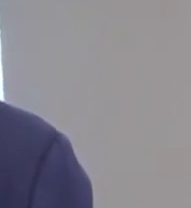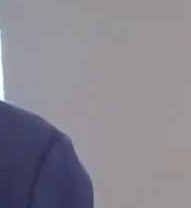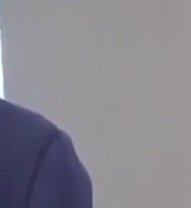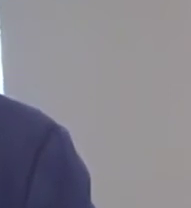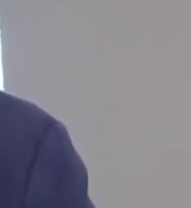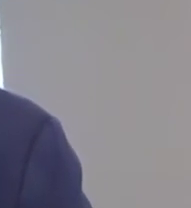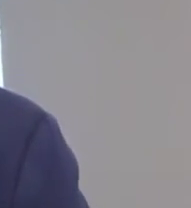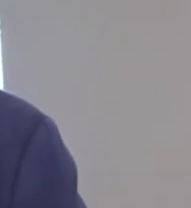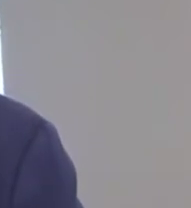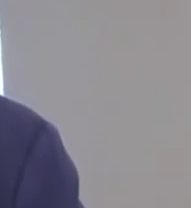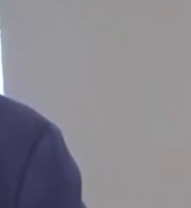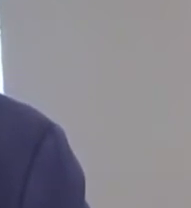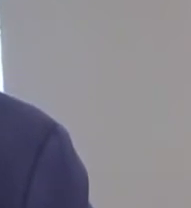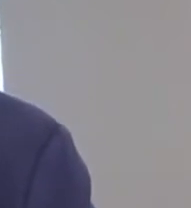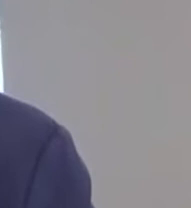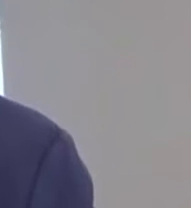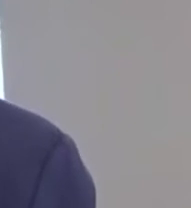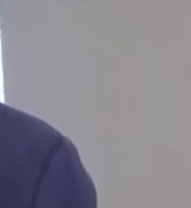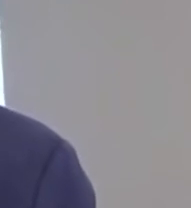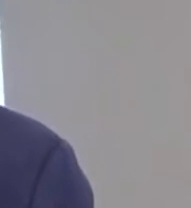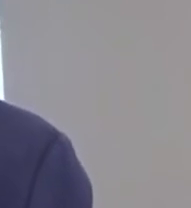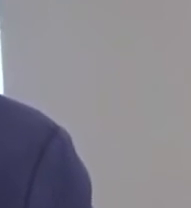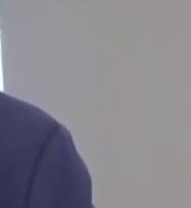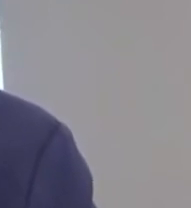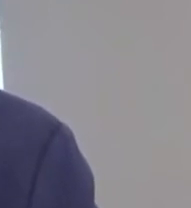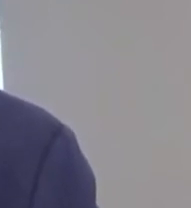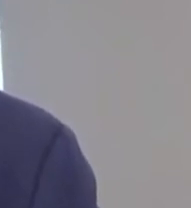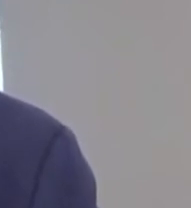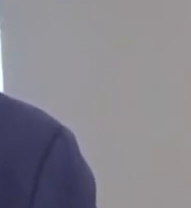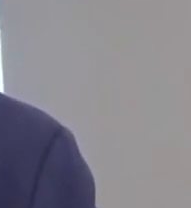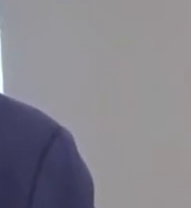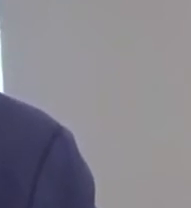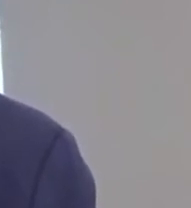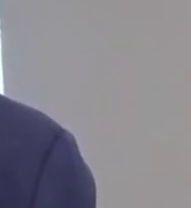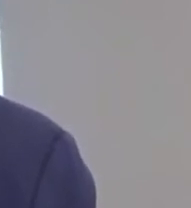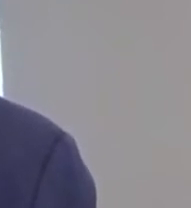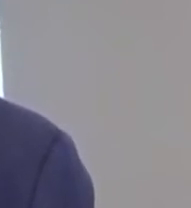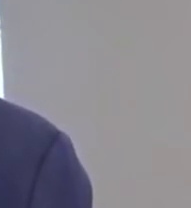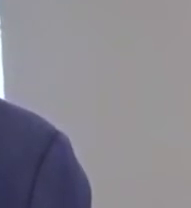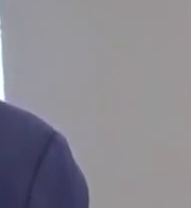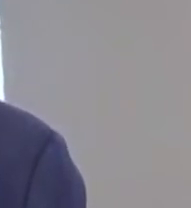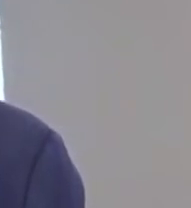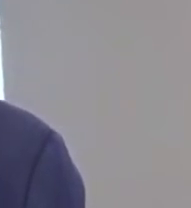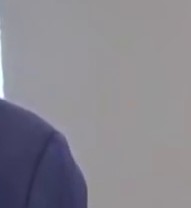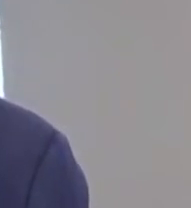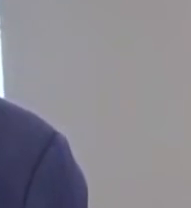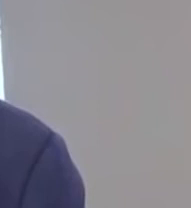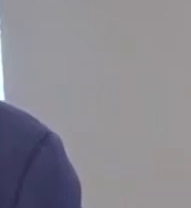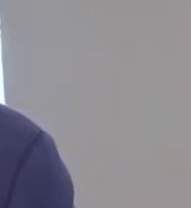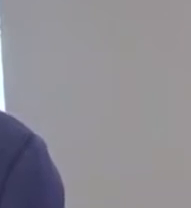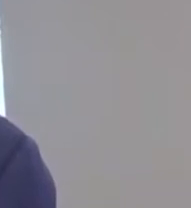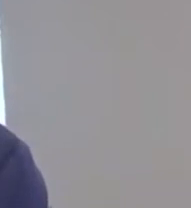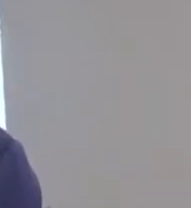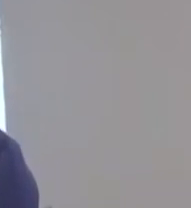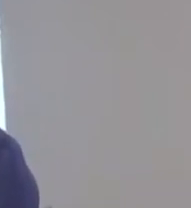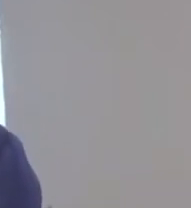Одинцовском районе это один из важнейших моментов, когда скорая помощь едет, к сожалению, не быстро.